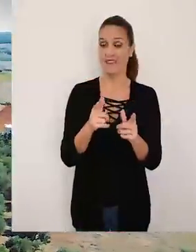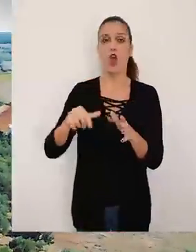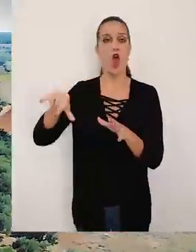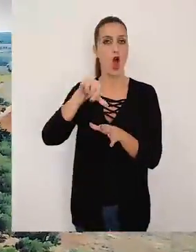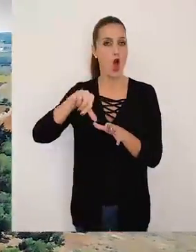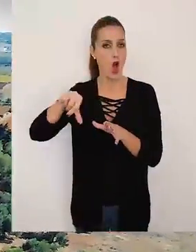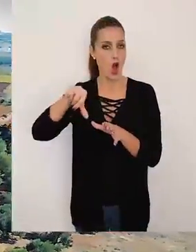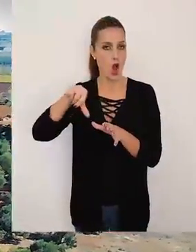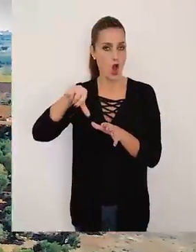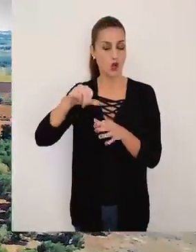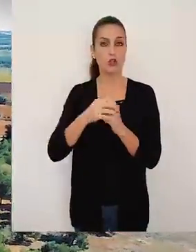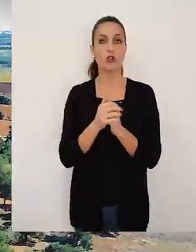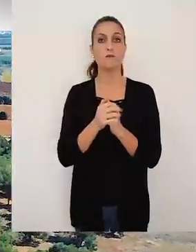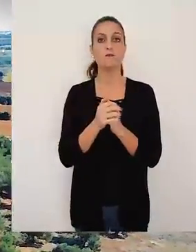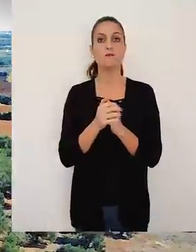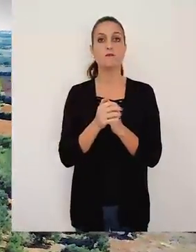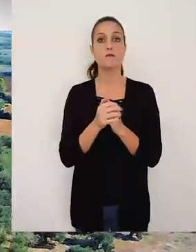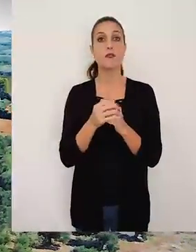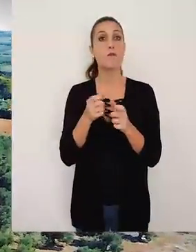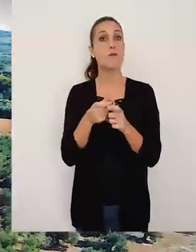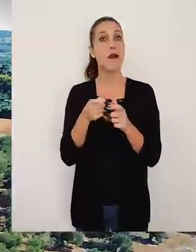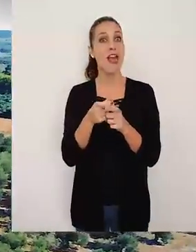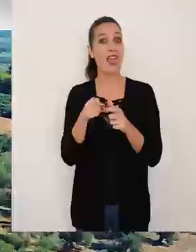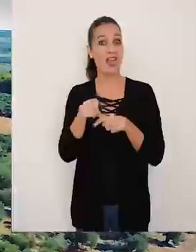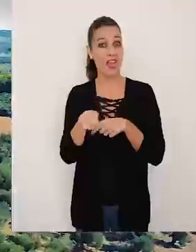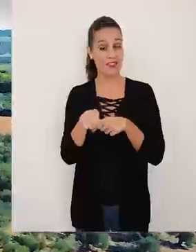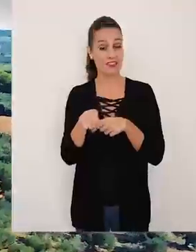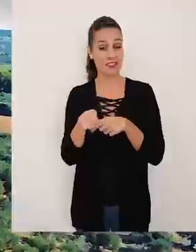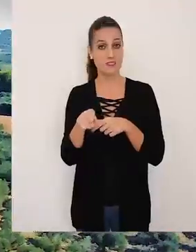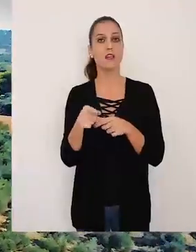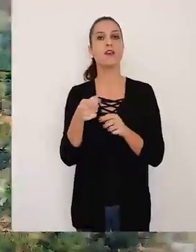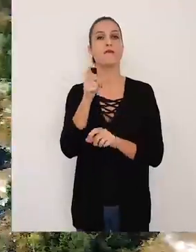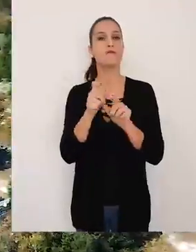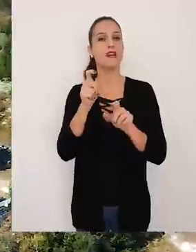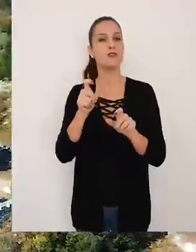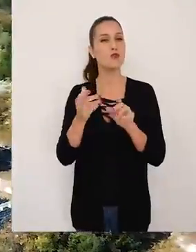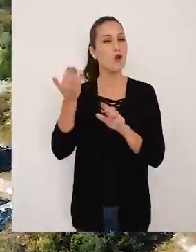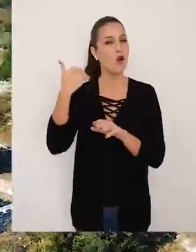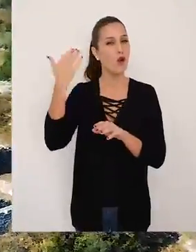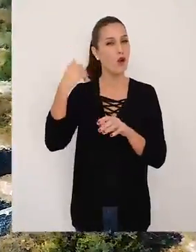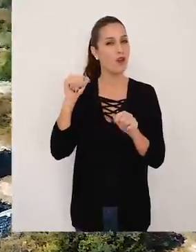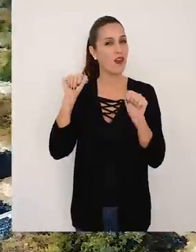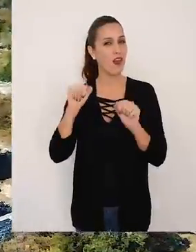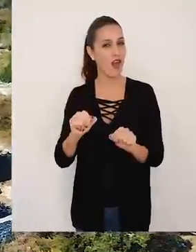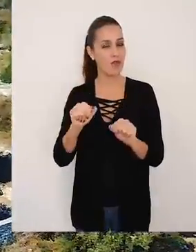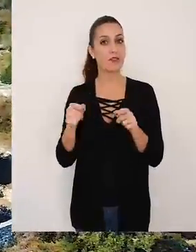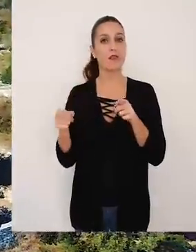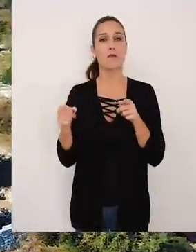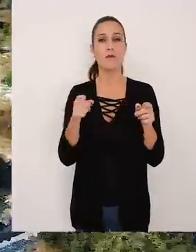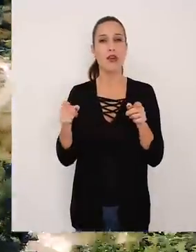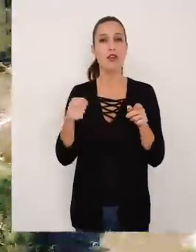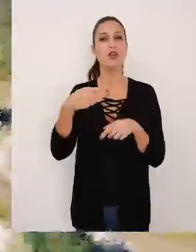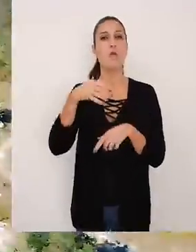In queste terre è antica l'antropizzazione umana, che si afferma in particolar modo ai tempi della civiltà messapica, quando